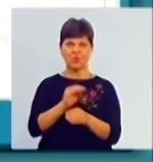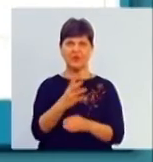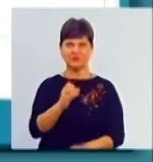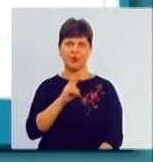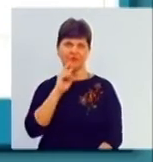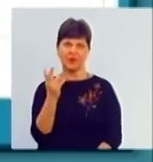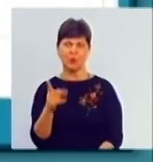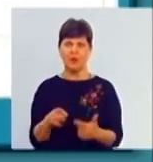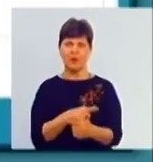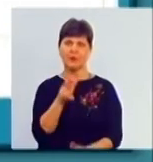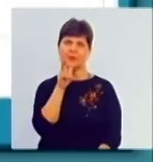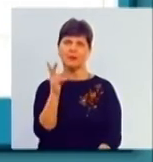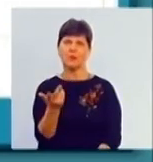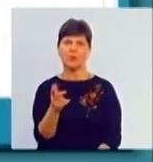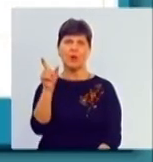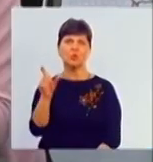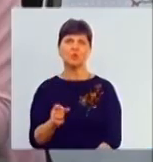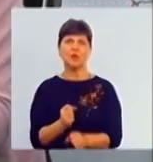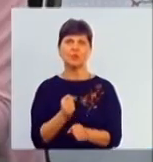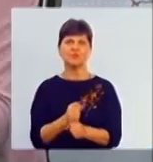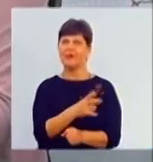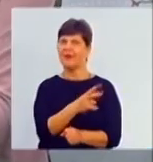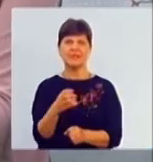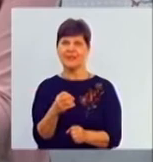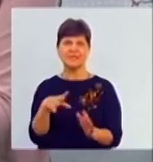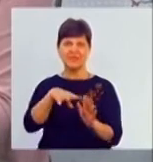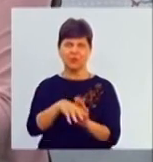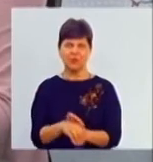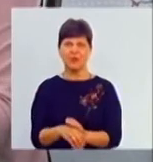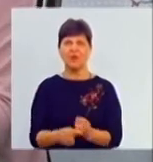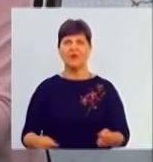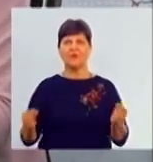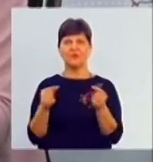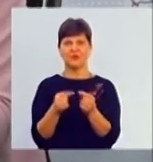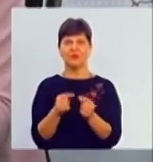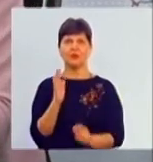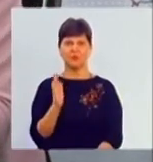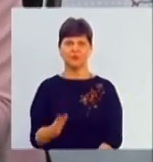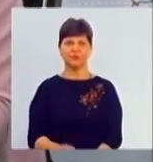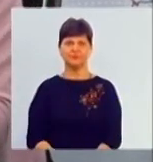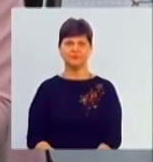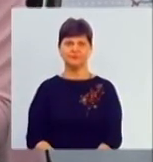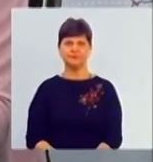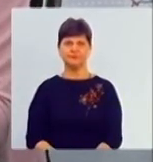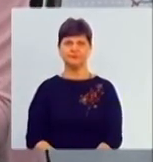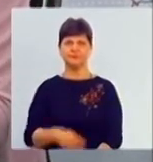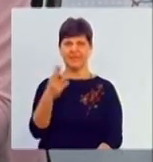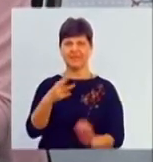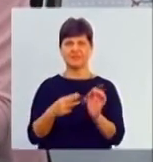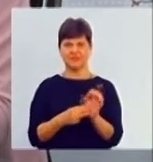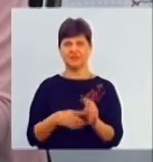або 3 роки, які людина працювала і не зарахувала, то відповідно буде 0,38